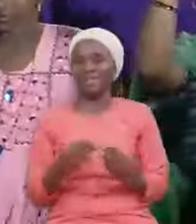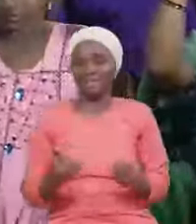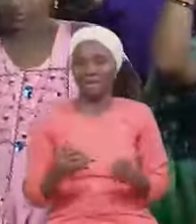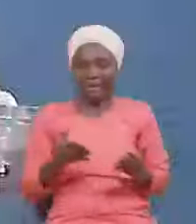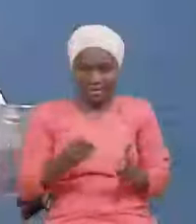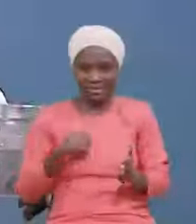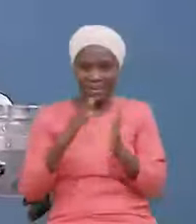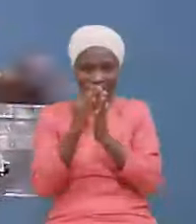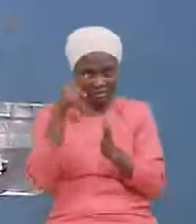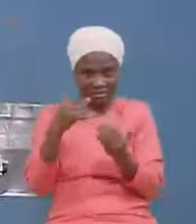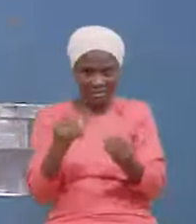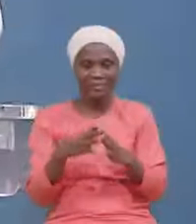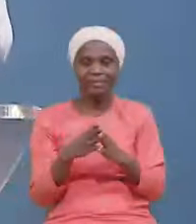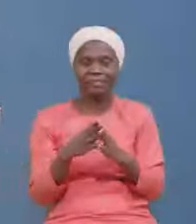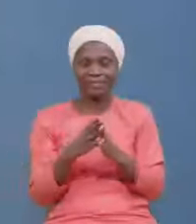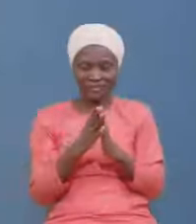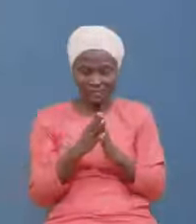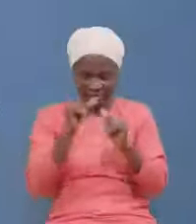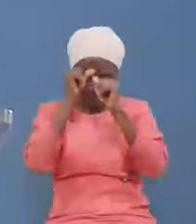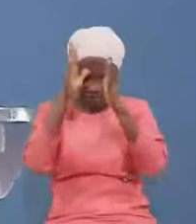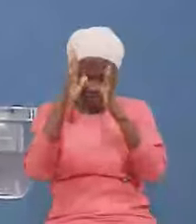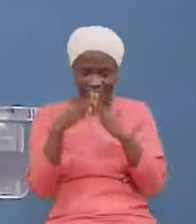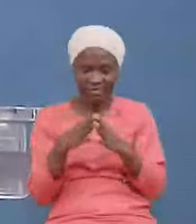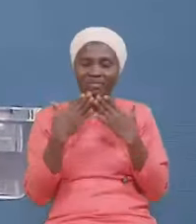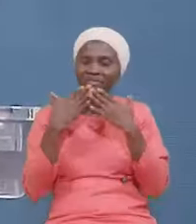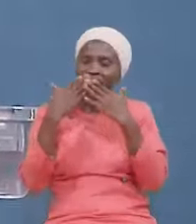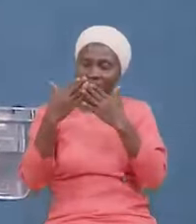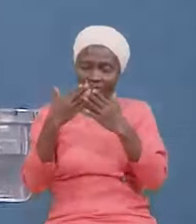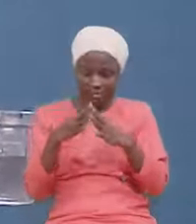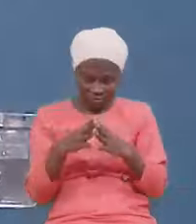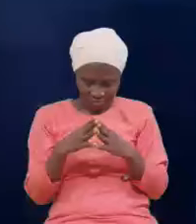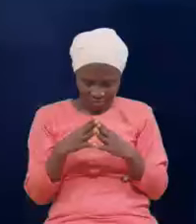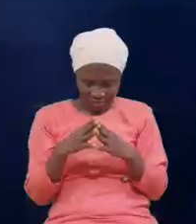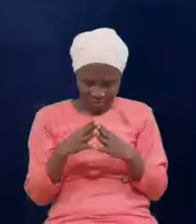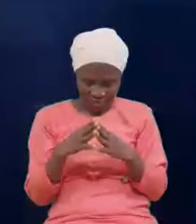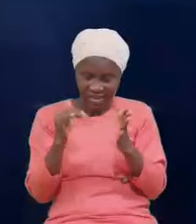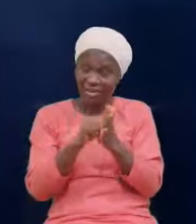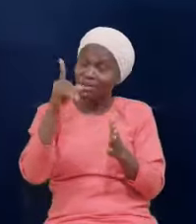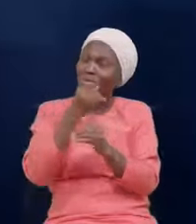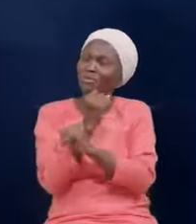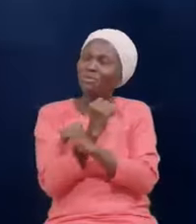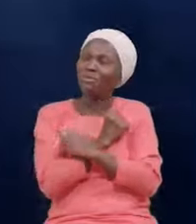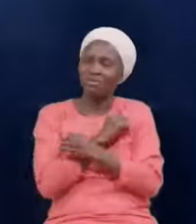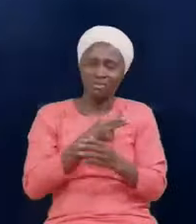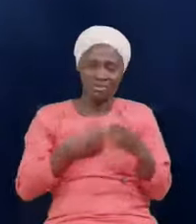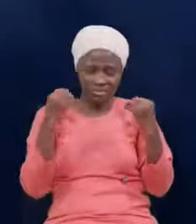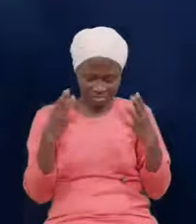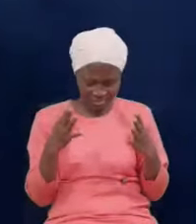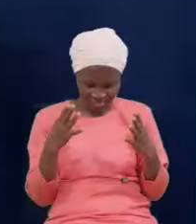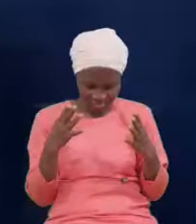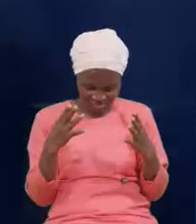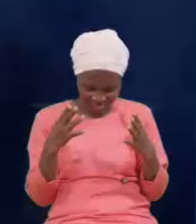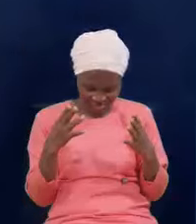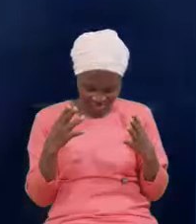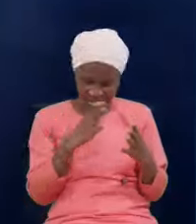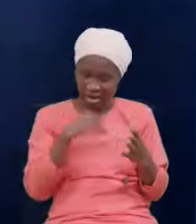you now. ఇప్పుడు నేను మీ కోసం ప్రార్థిస్తాను తండ్రి. Thank you. నీకు వందనాలు. That you love us so much. మీరందరిని ఎంతగానో